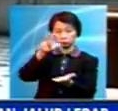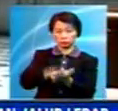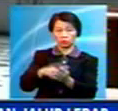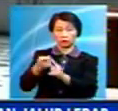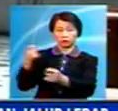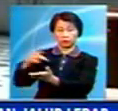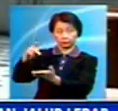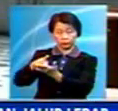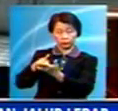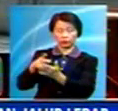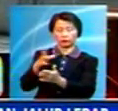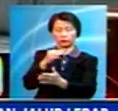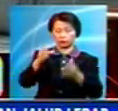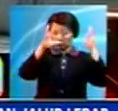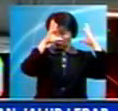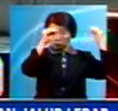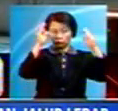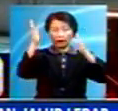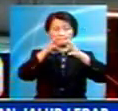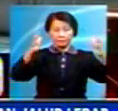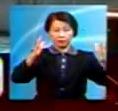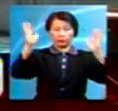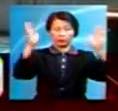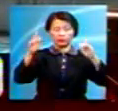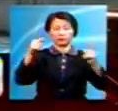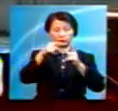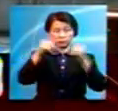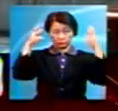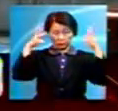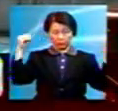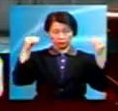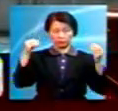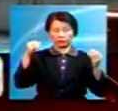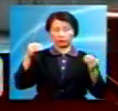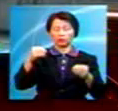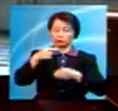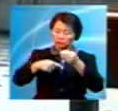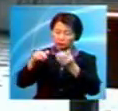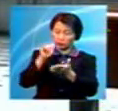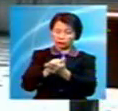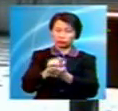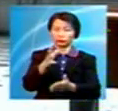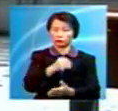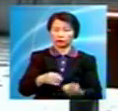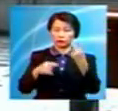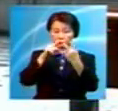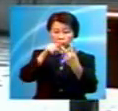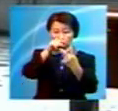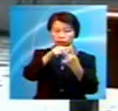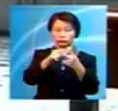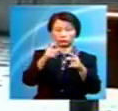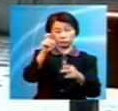juga Duta Besar Malaysia ke Belanda, Datuk Dr. Fauziah Mohamad Taib, tentang perkara itu. Dan dua mayat